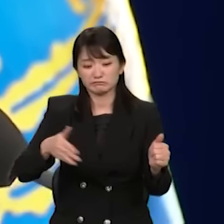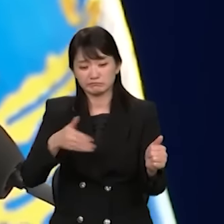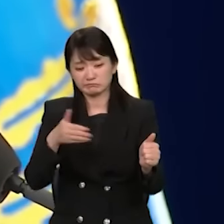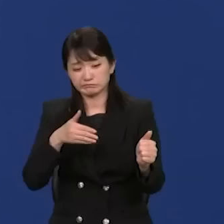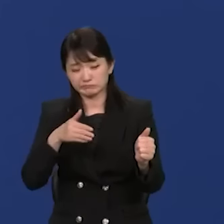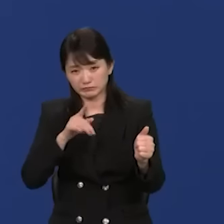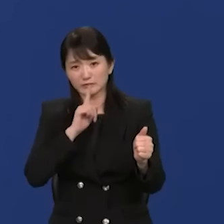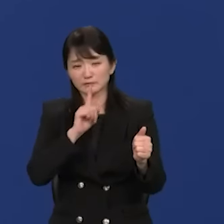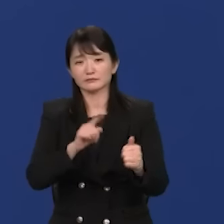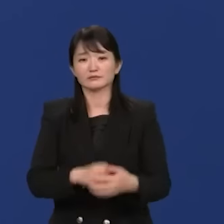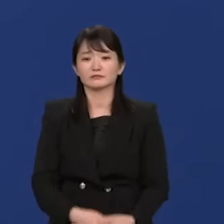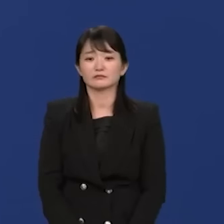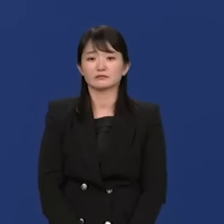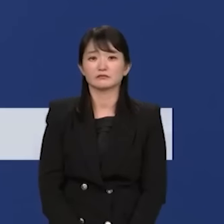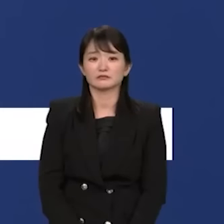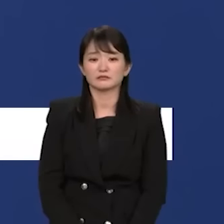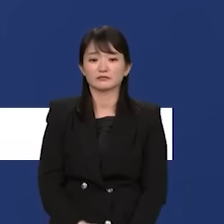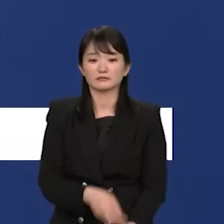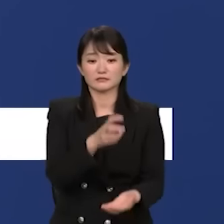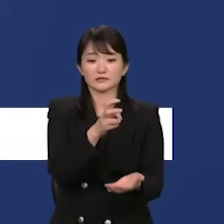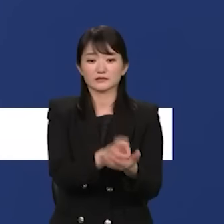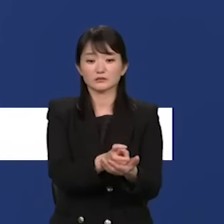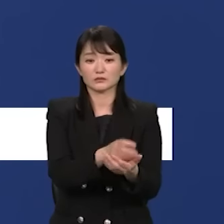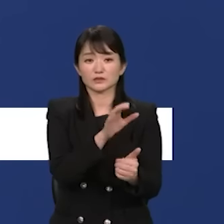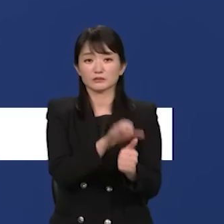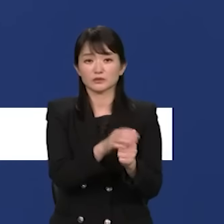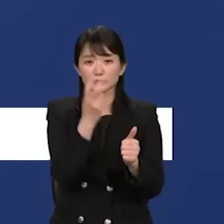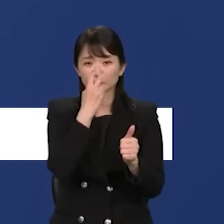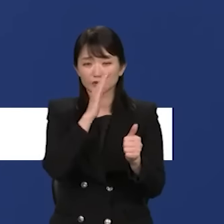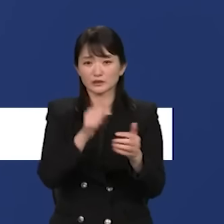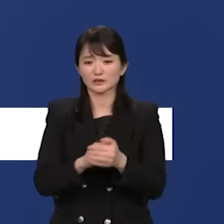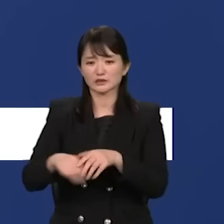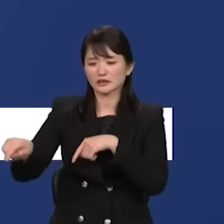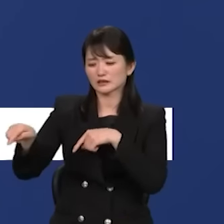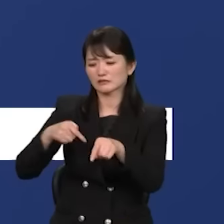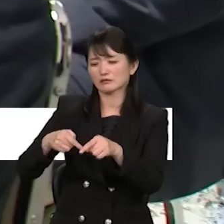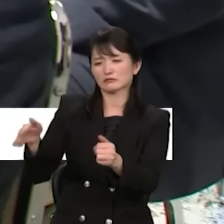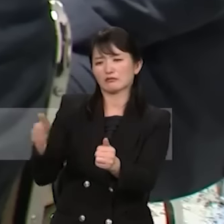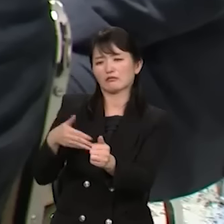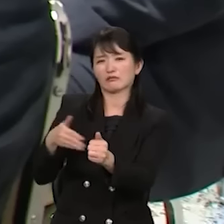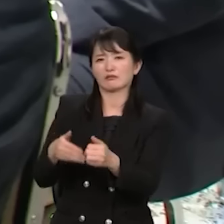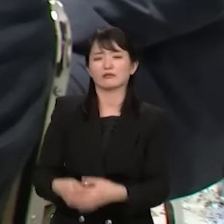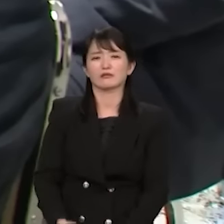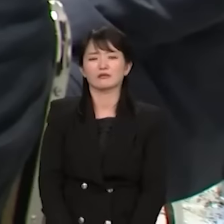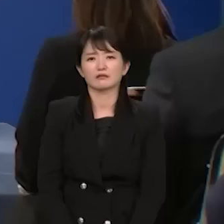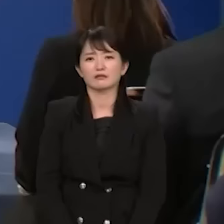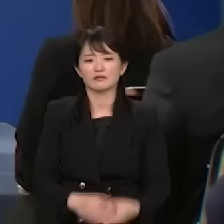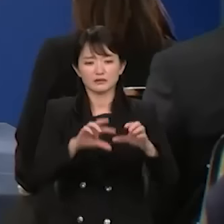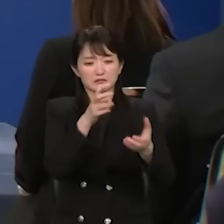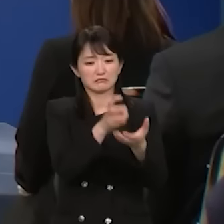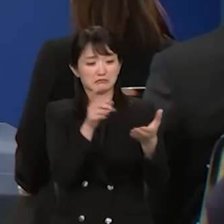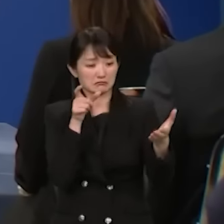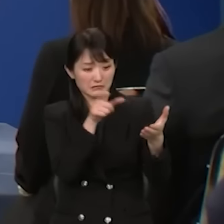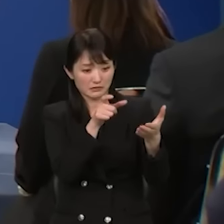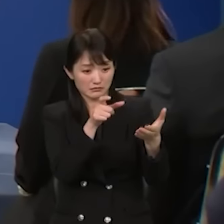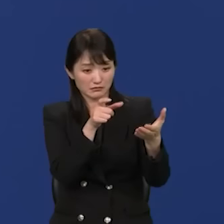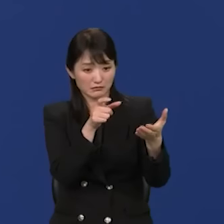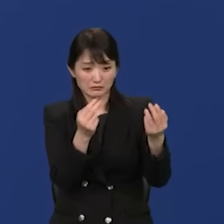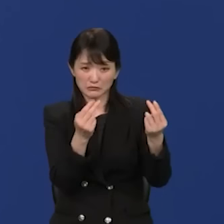규정했습니다. 근데 이거는 사법작용이 아니라 정치 선동이다 이 말입니다. 그러면서 헌법에 반한다고도